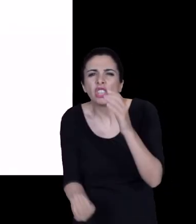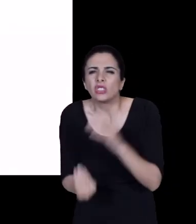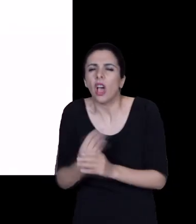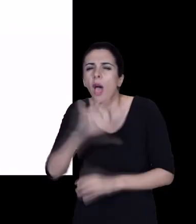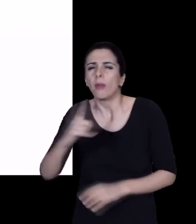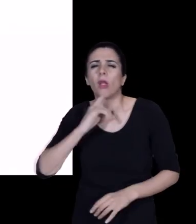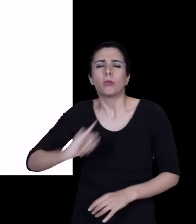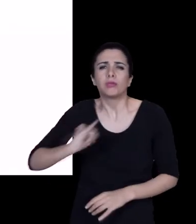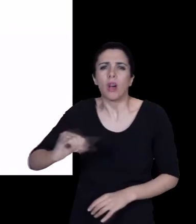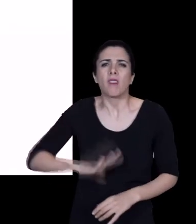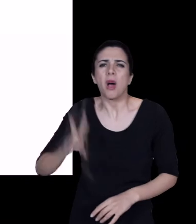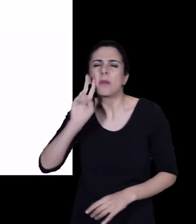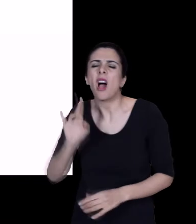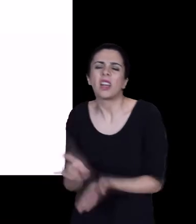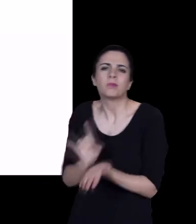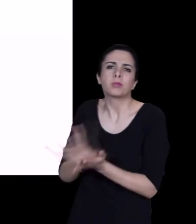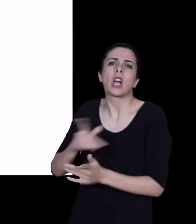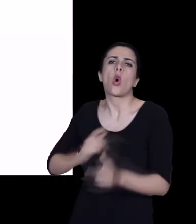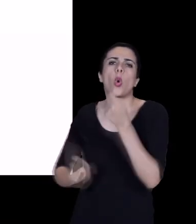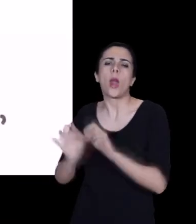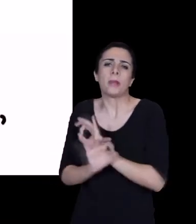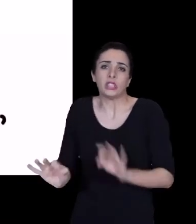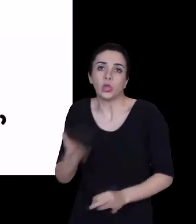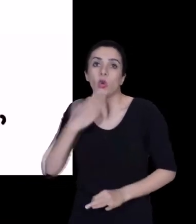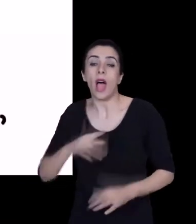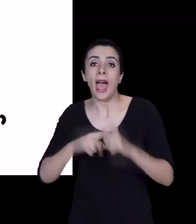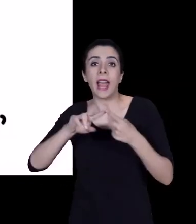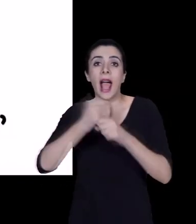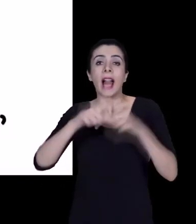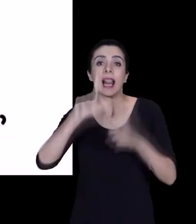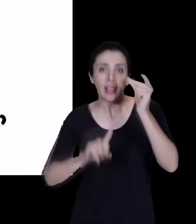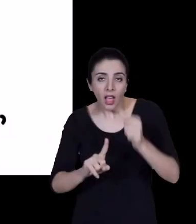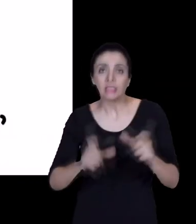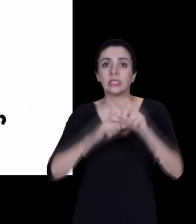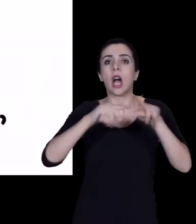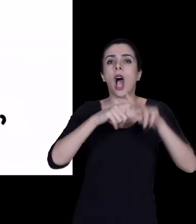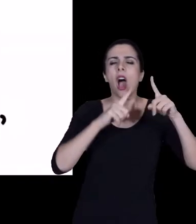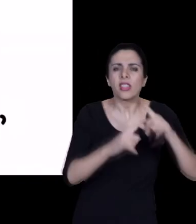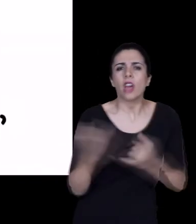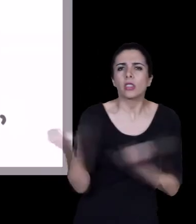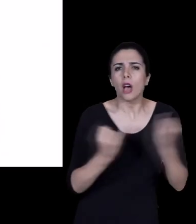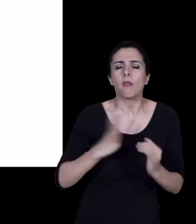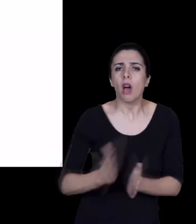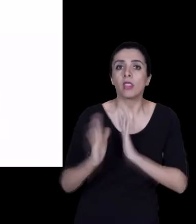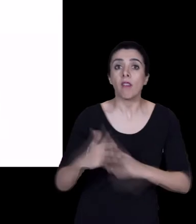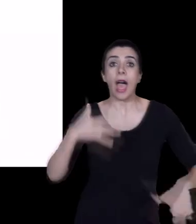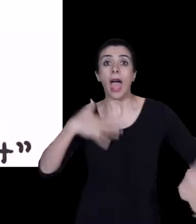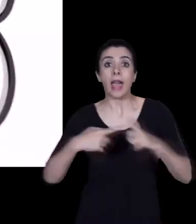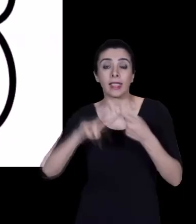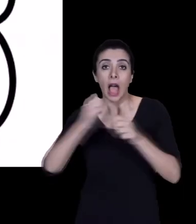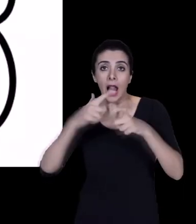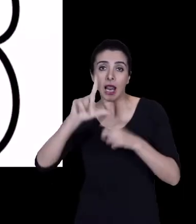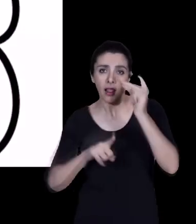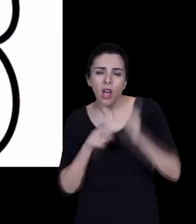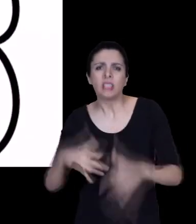eleştirildi ve neredeyse tamamen terk edildi. Engelli ve sakat kavramlarına dair tartışma ise sürmekte. Engelli kavramı